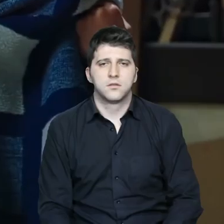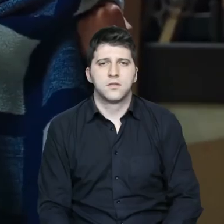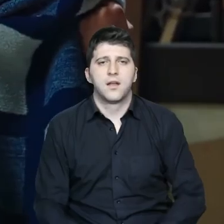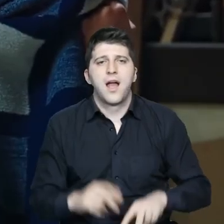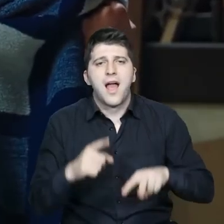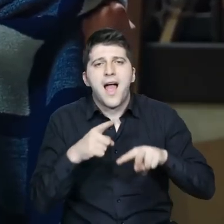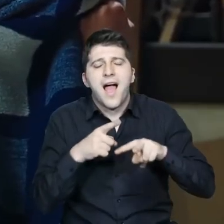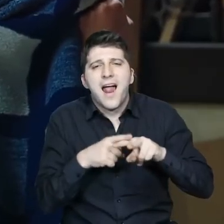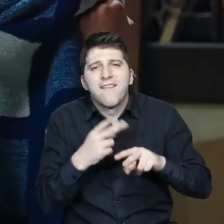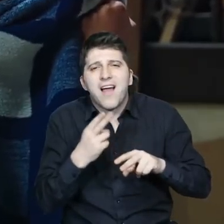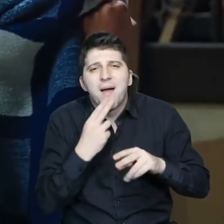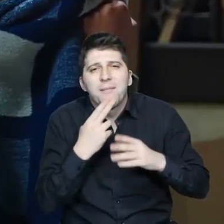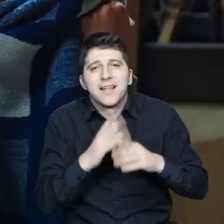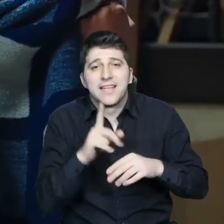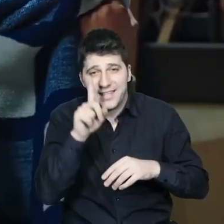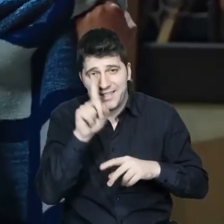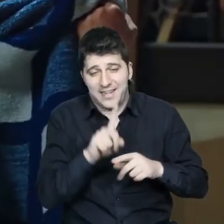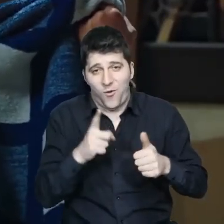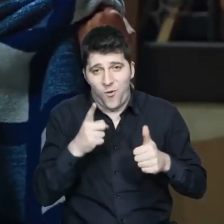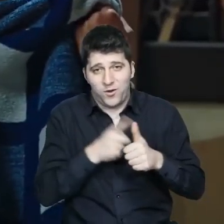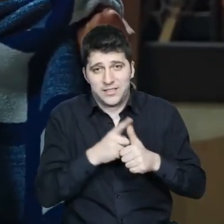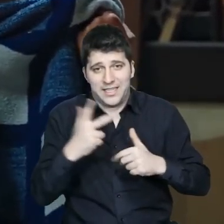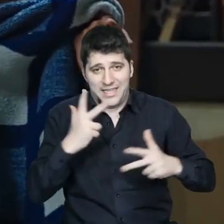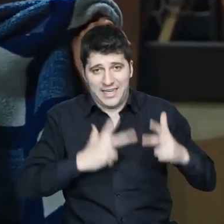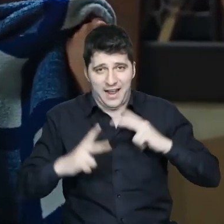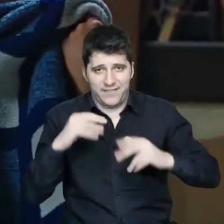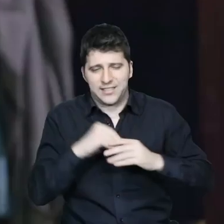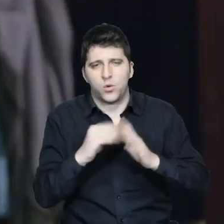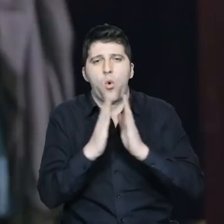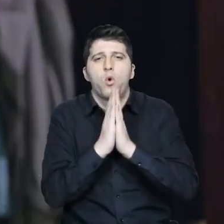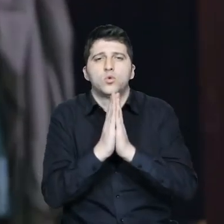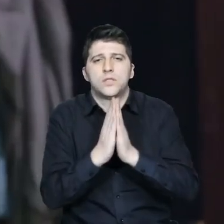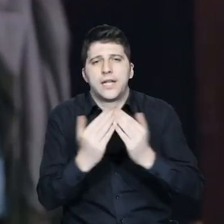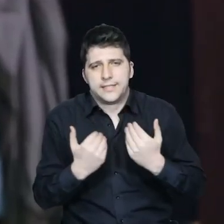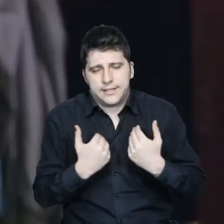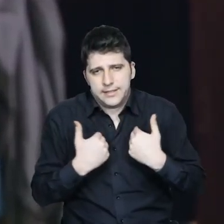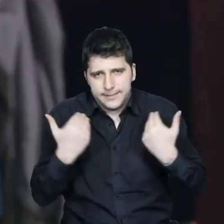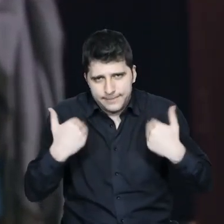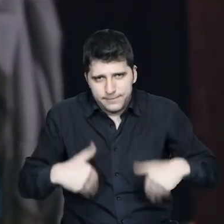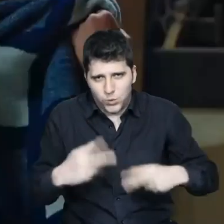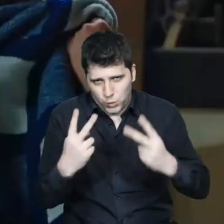Alev Hanım abla, öncelikle kıyafetlerimiz için özür dileriz şekli.